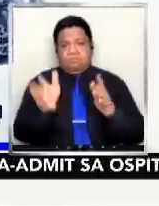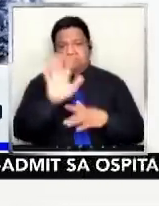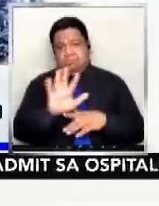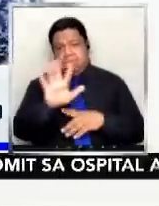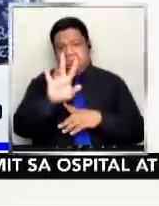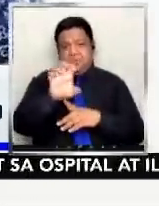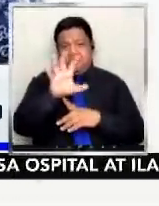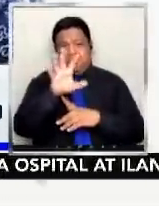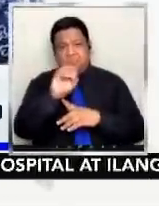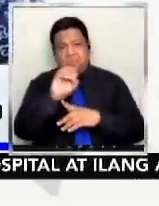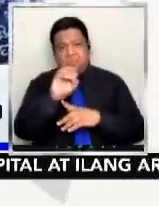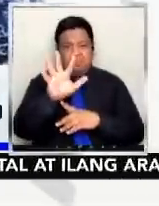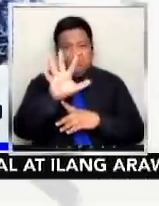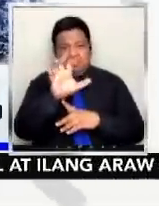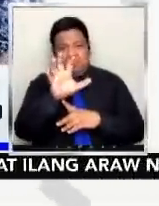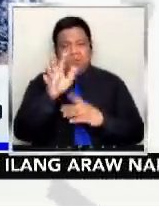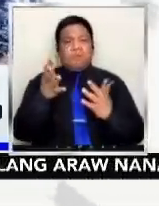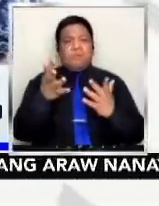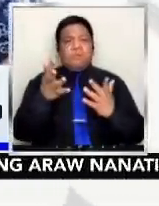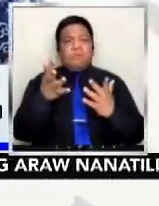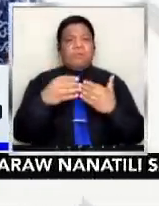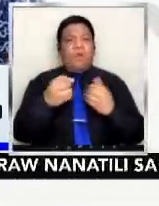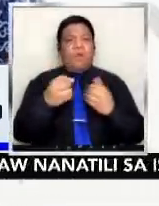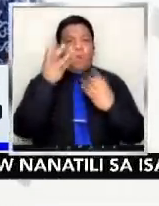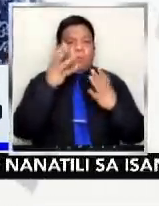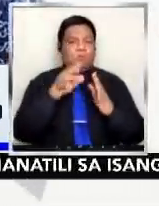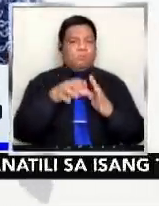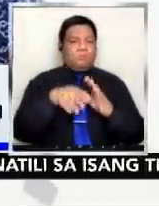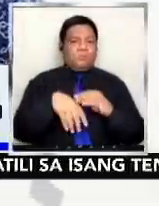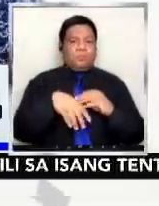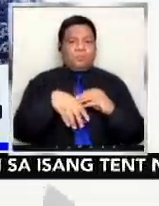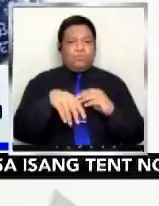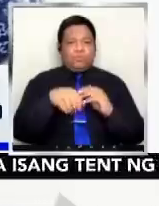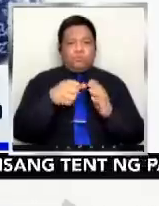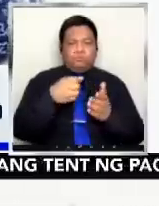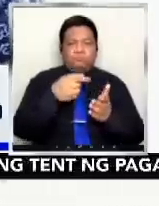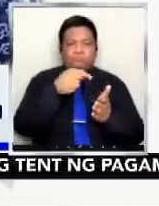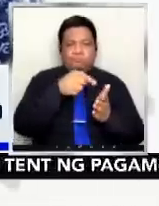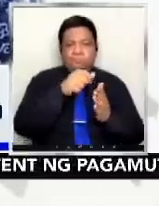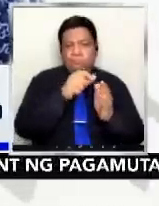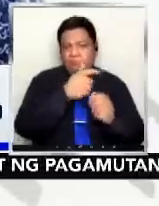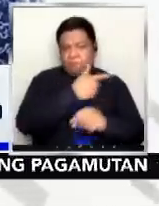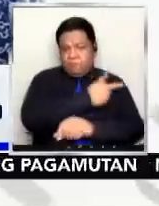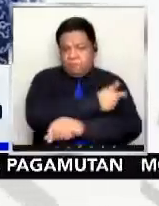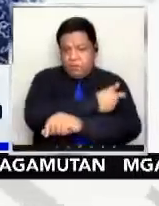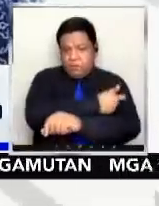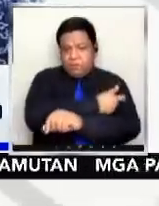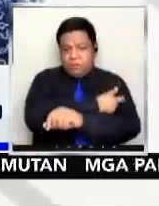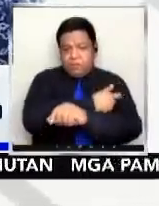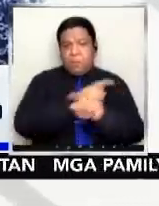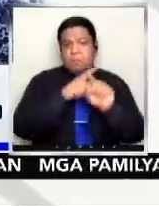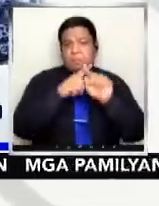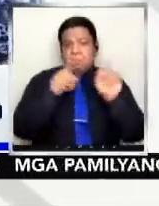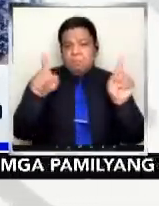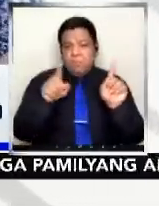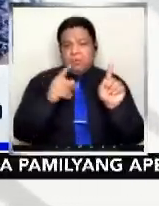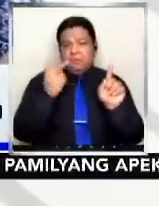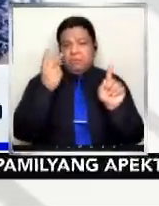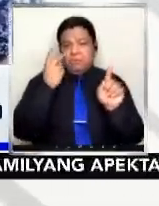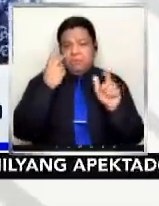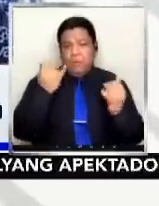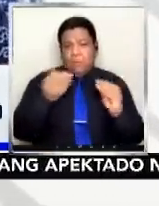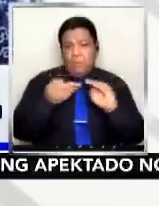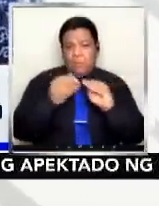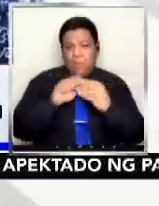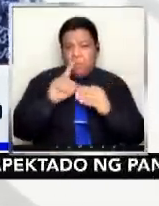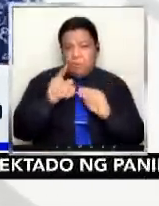happen kasi talagang wala silang supply. So right now what we're watching is that itong batch 1 and batch 2 ay darating within the